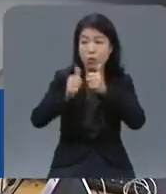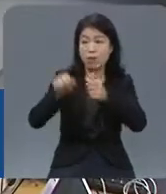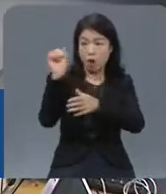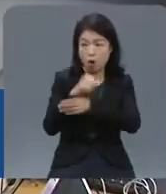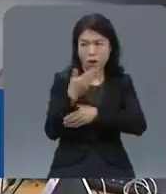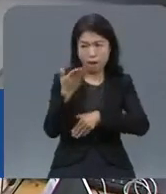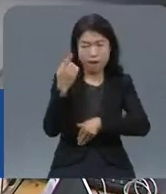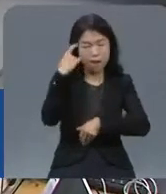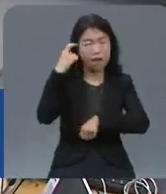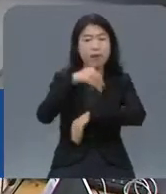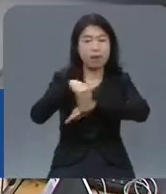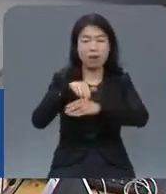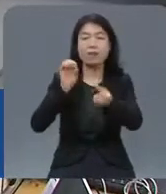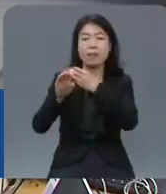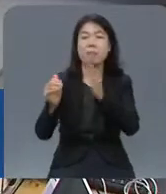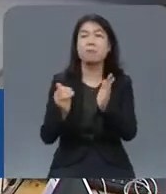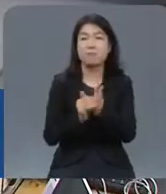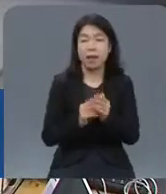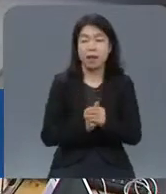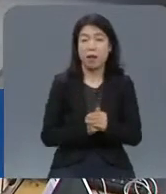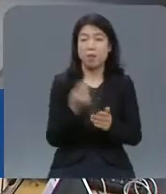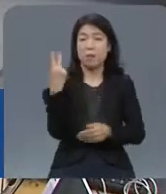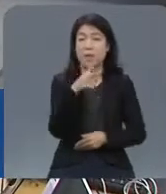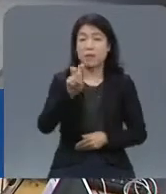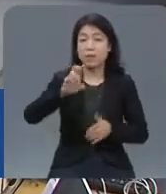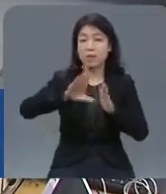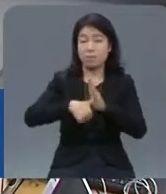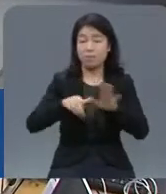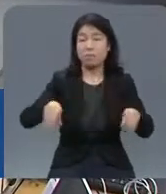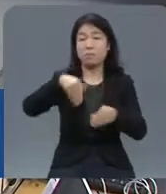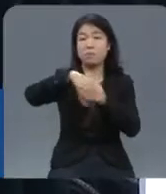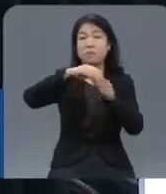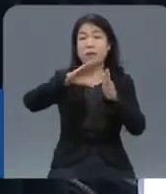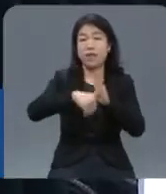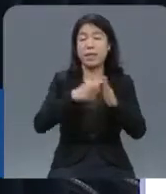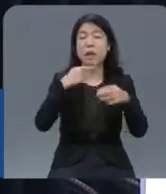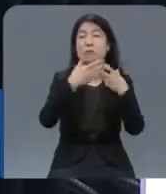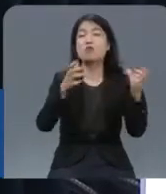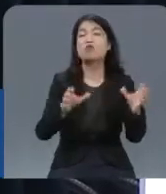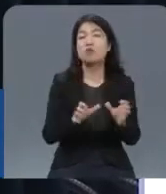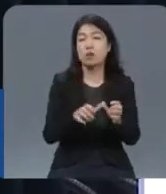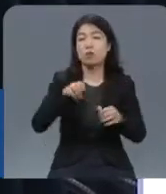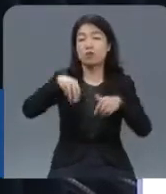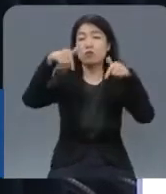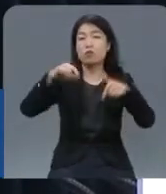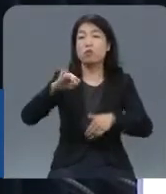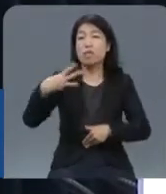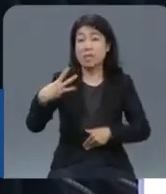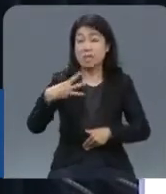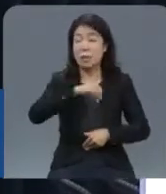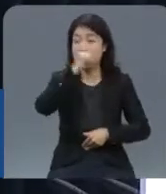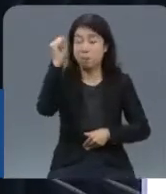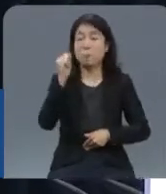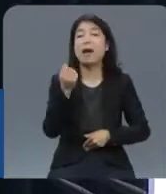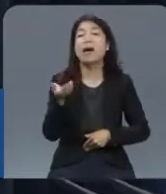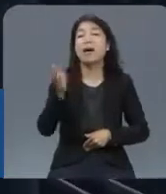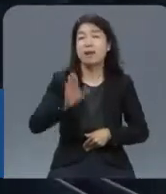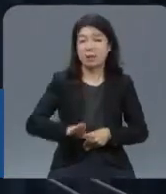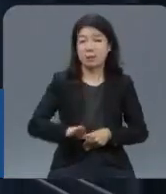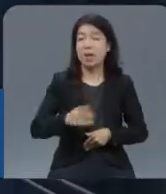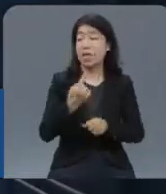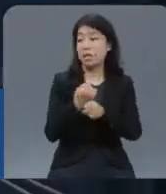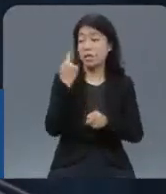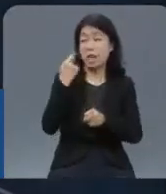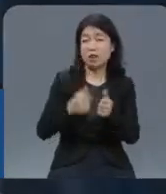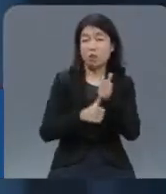전했습니다 양우 이 오는 2020년 총선에서 더불어 민주당으로 황규석 우울의 서 당선 됐지만 진